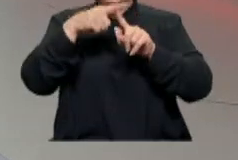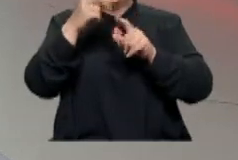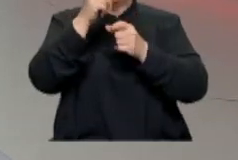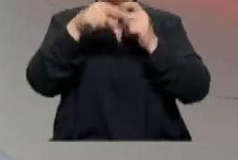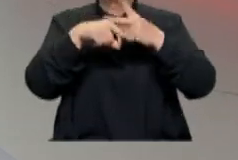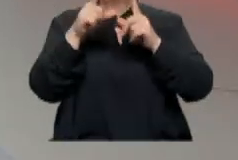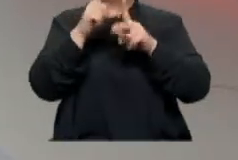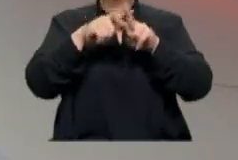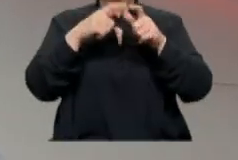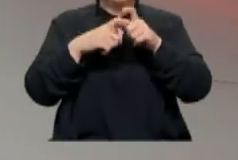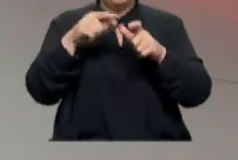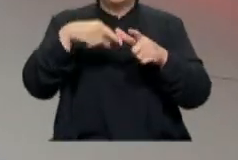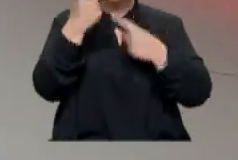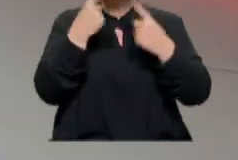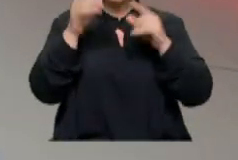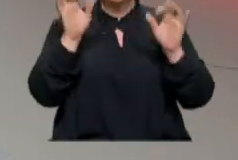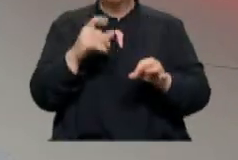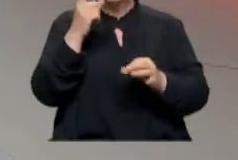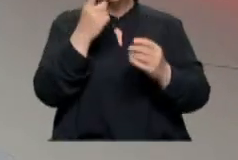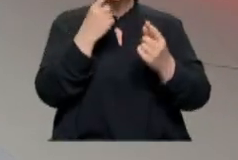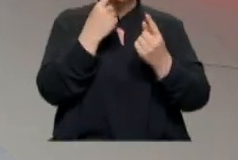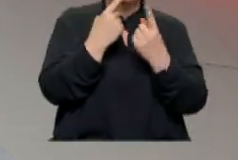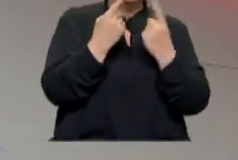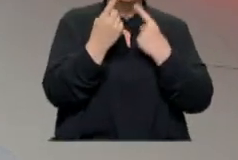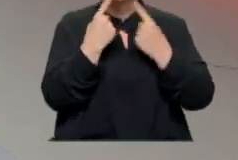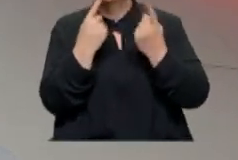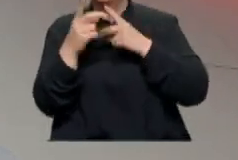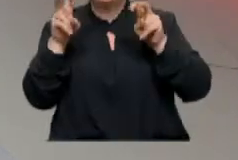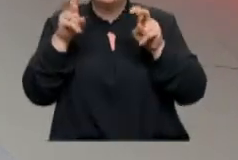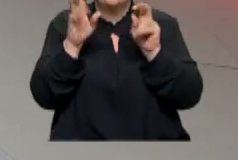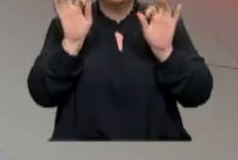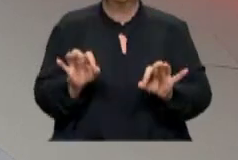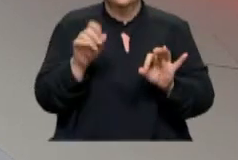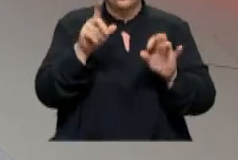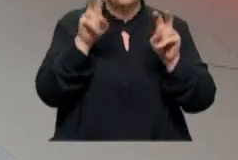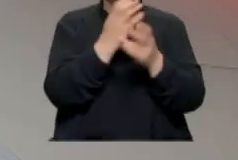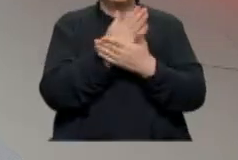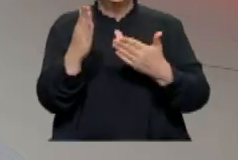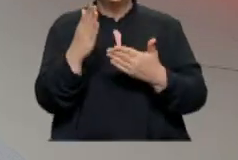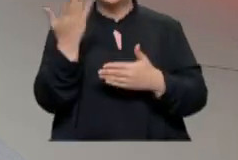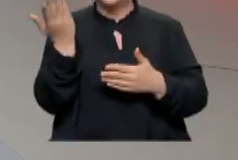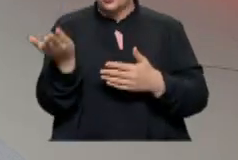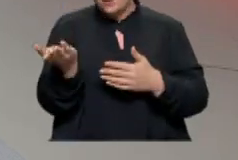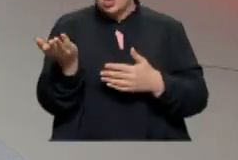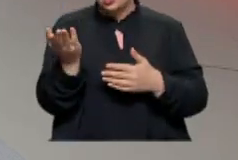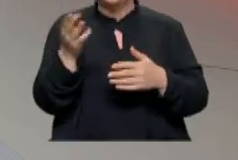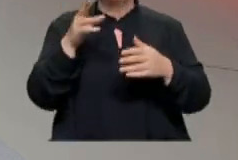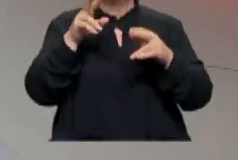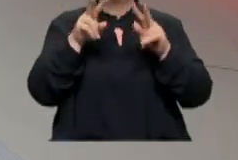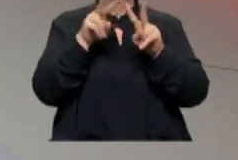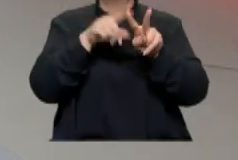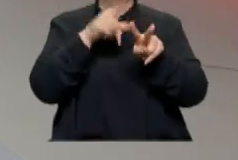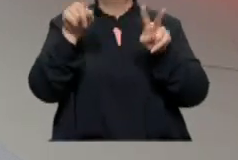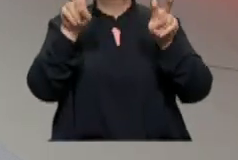söylediğinde başlamıştı böyle bir konuşma, böyle bir bahis açılmıştı. Şimdi o bahis devam ediyor ama tabii Mansur Yavaş bu